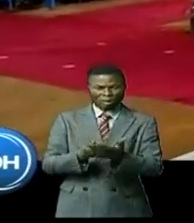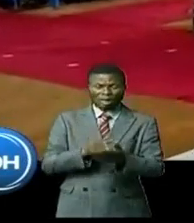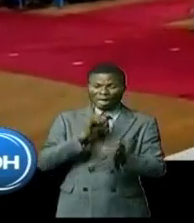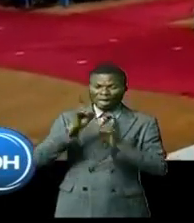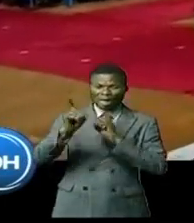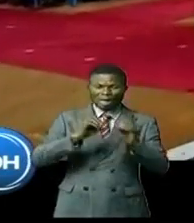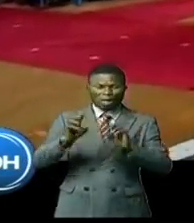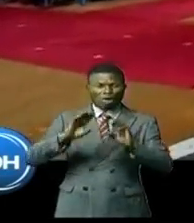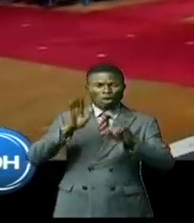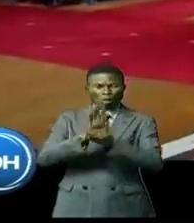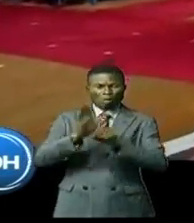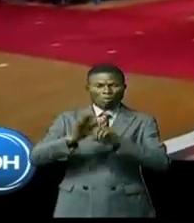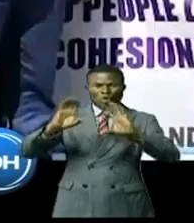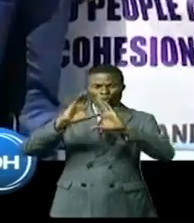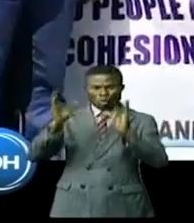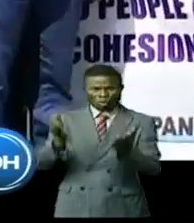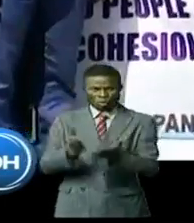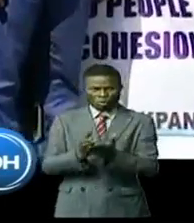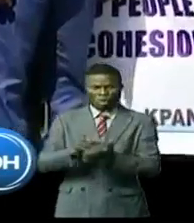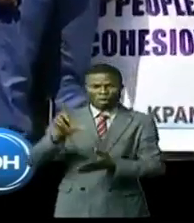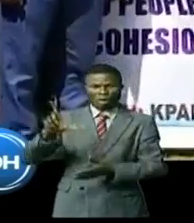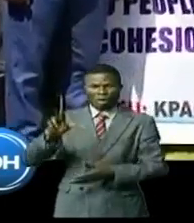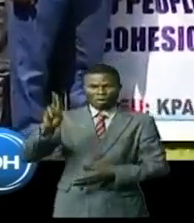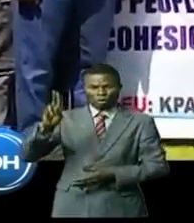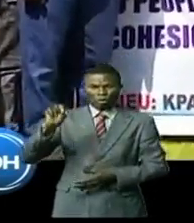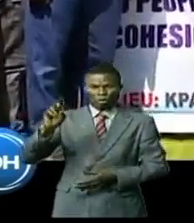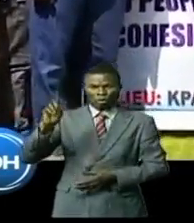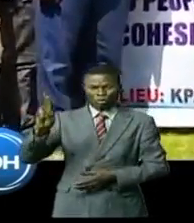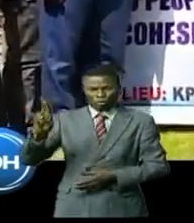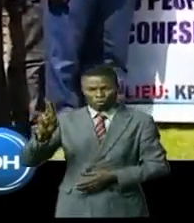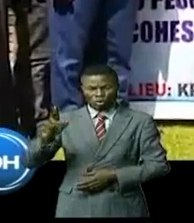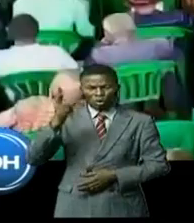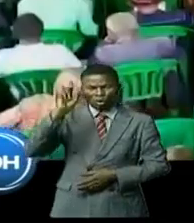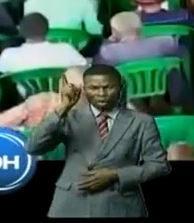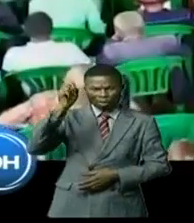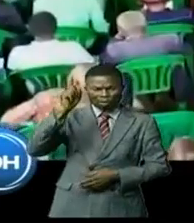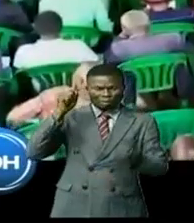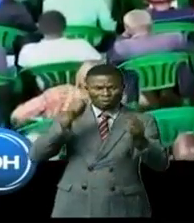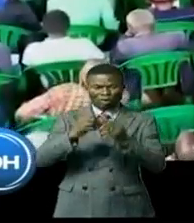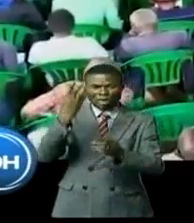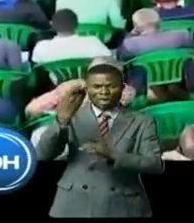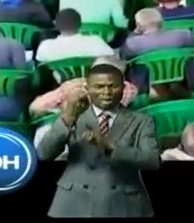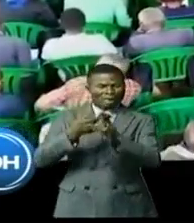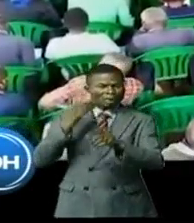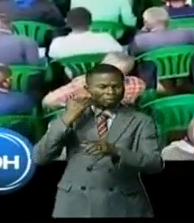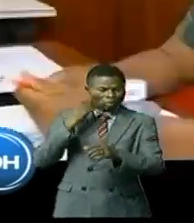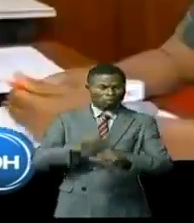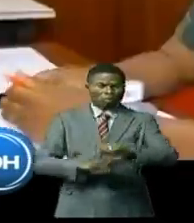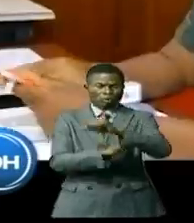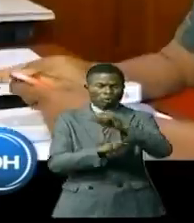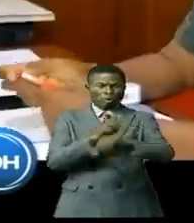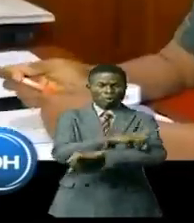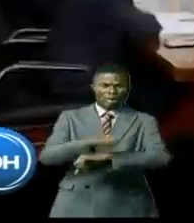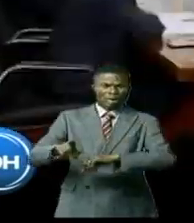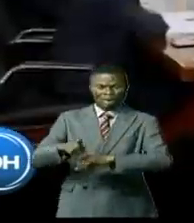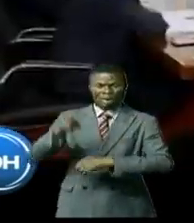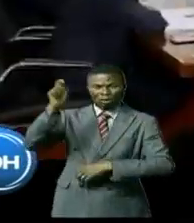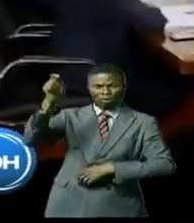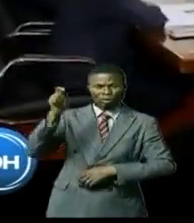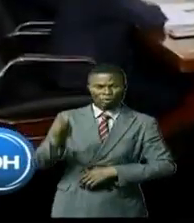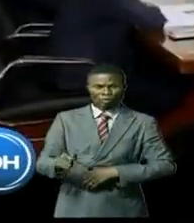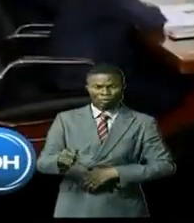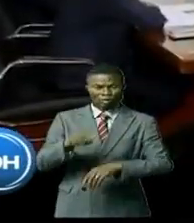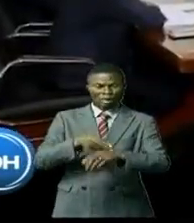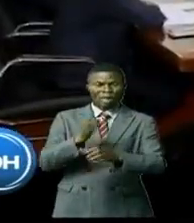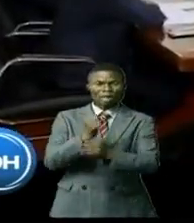dialogue intercommunautaire Lendou Teni Areti du 1er au 4 juin dernier a été appuyé par l'administration militaire. L'heure